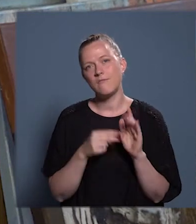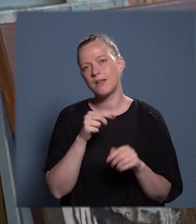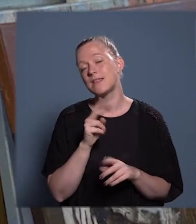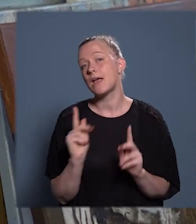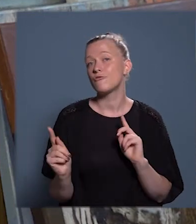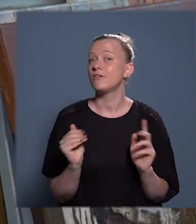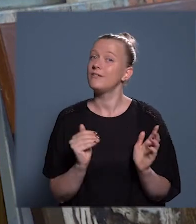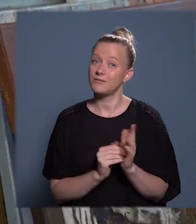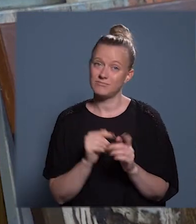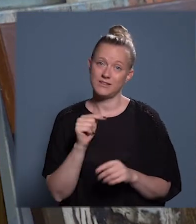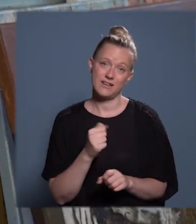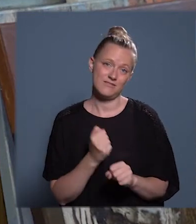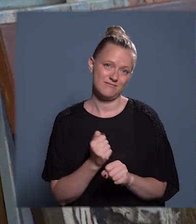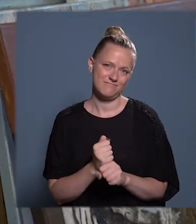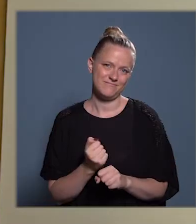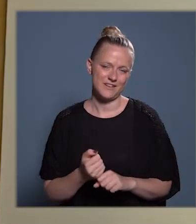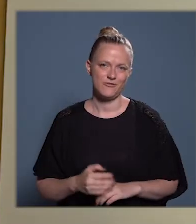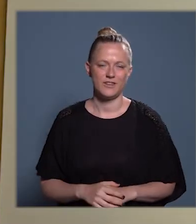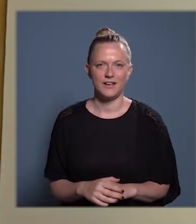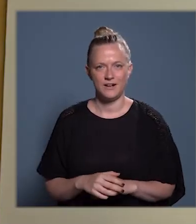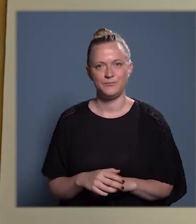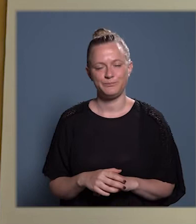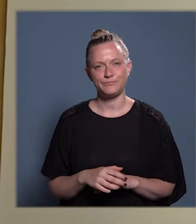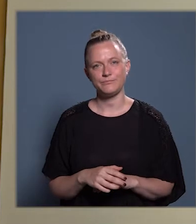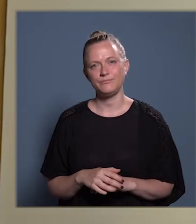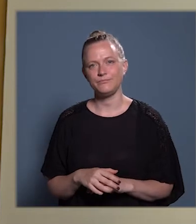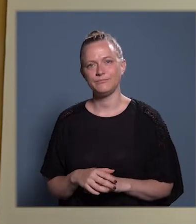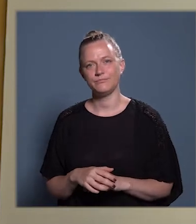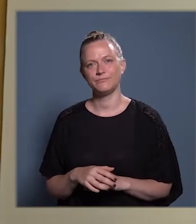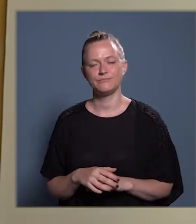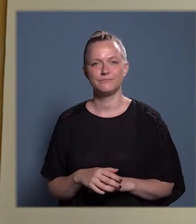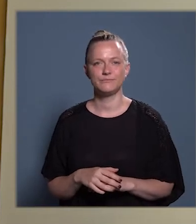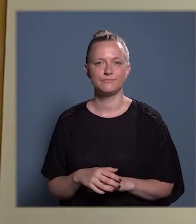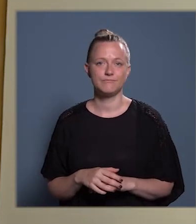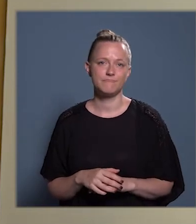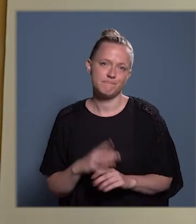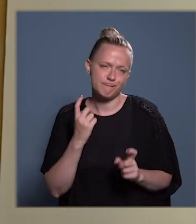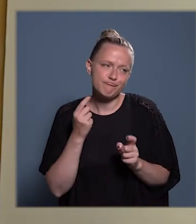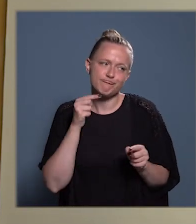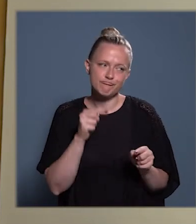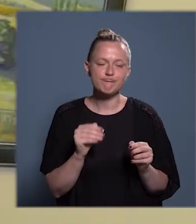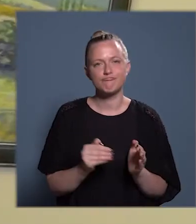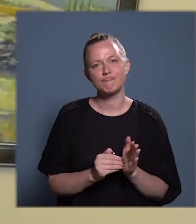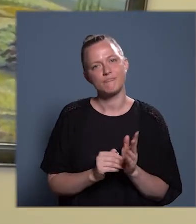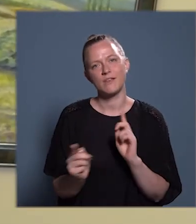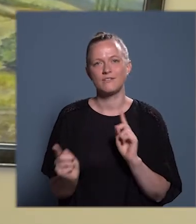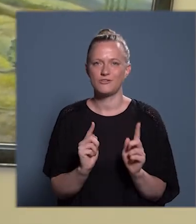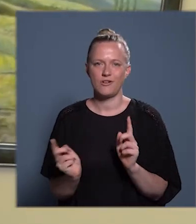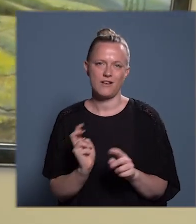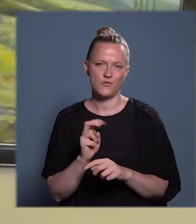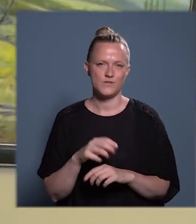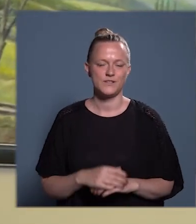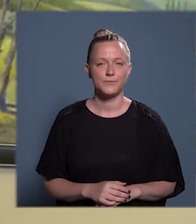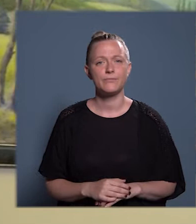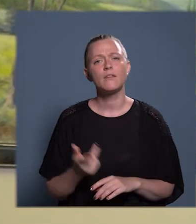esetleg ezt fogom megcsinálni, hogy úgy gondolom, hogy ezt még talán. Volt-e, vagy van-e